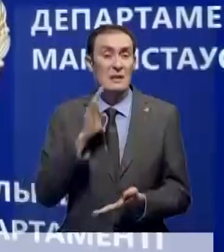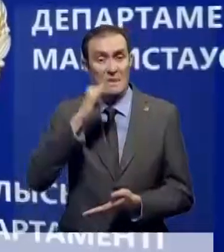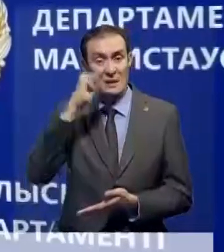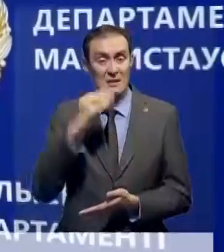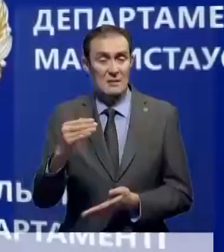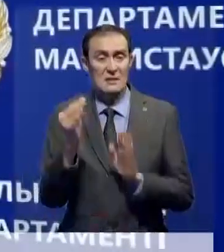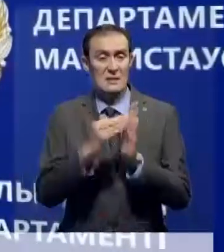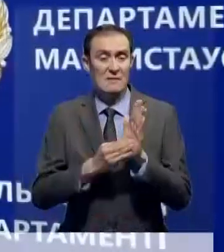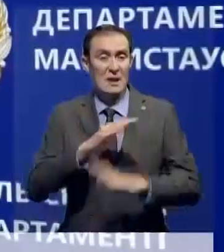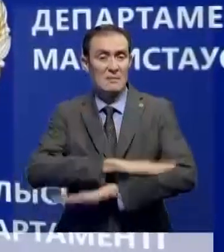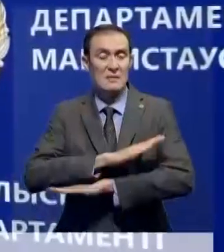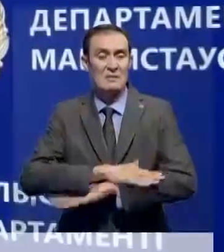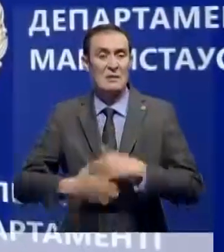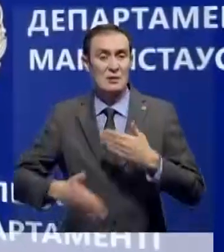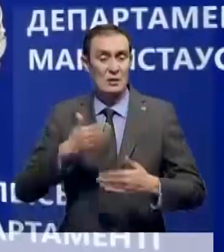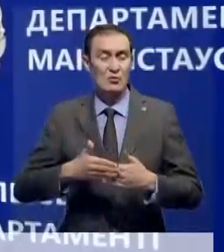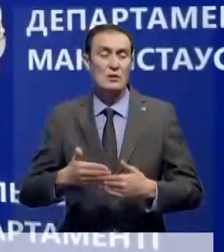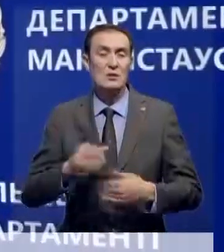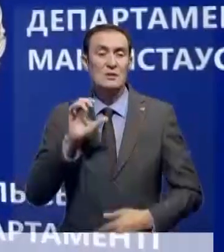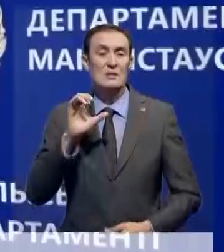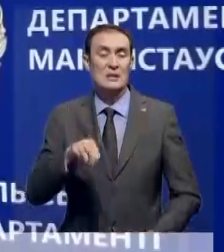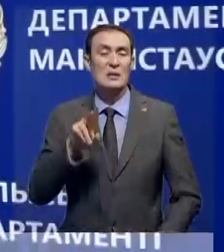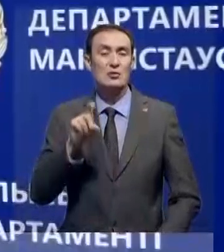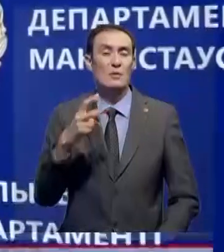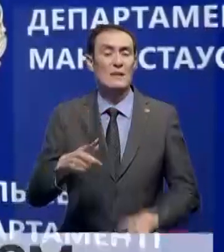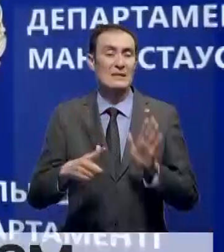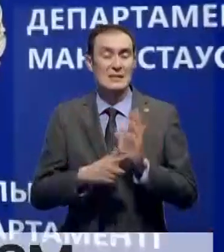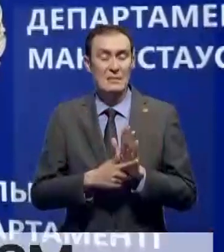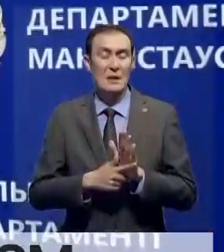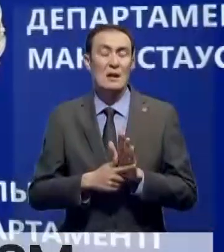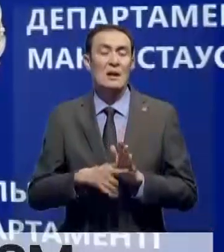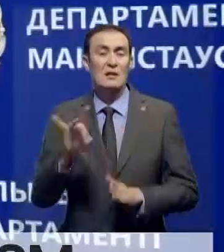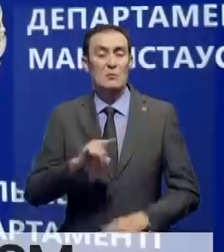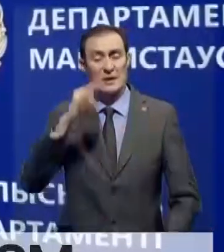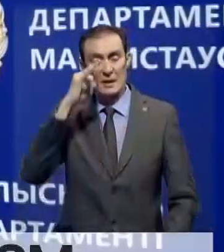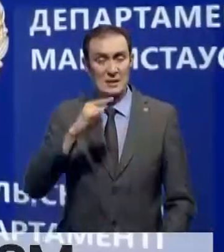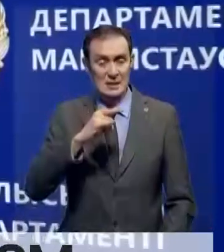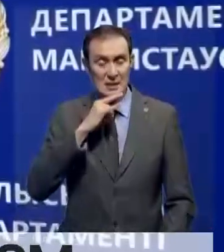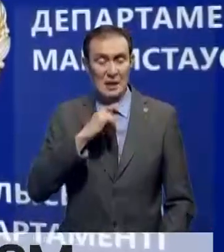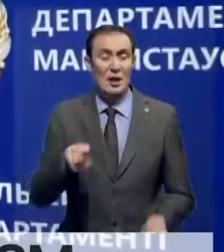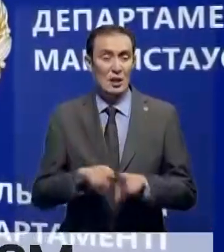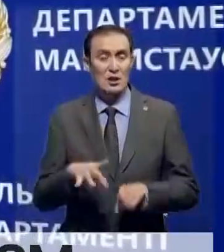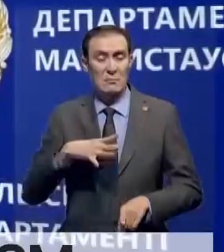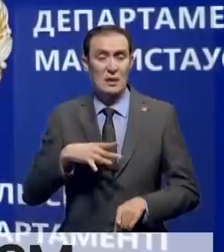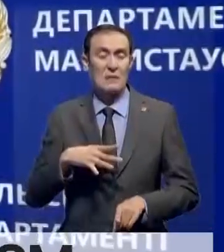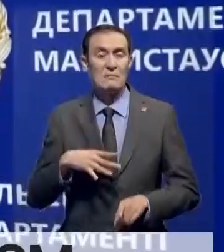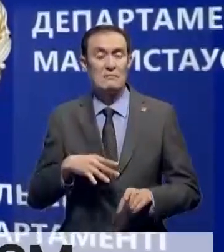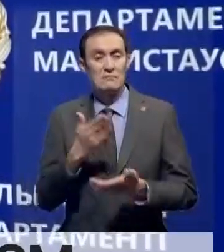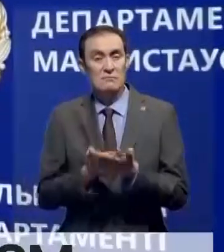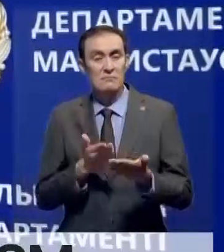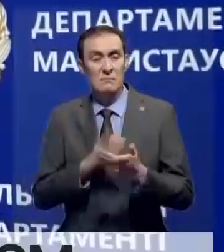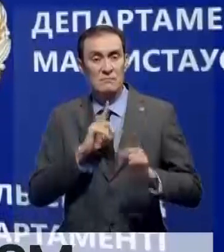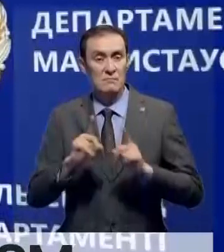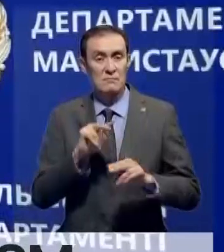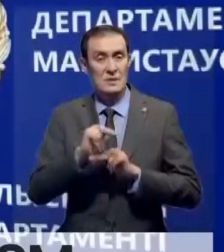детей составлен административный протокол по статье 127 Административного кодекса Республики Казахстан. Также проведена профилактическая